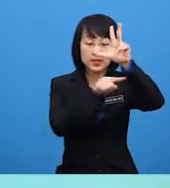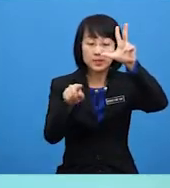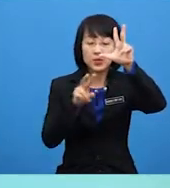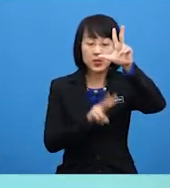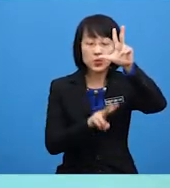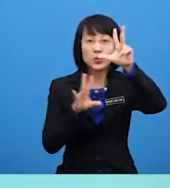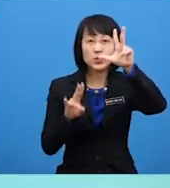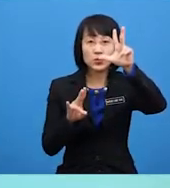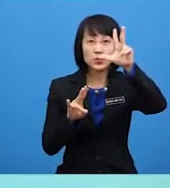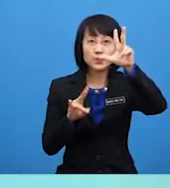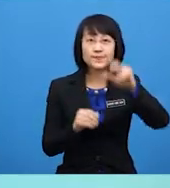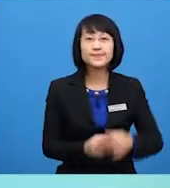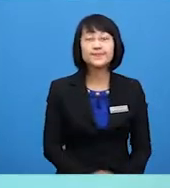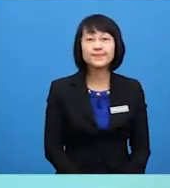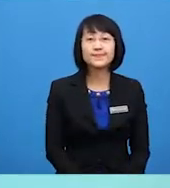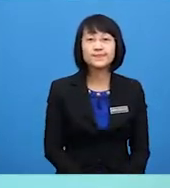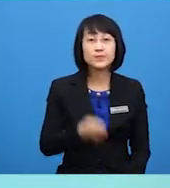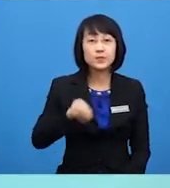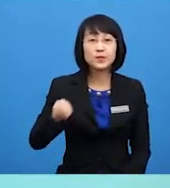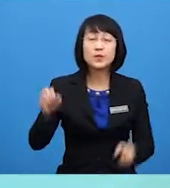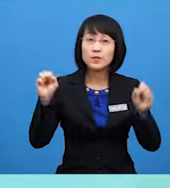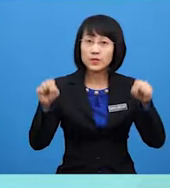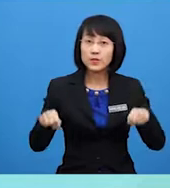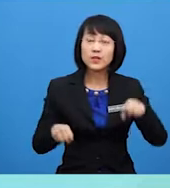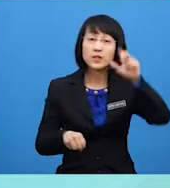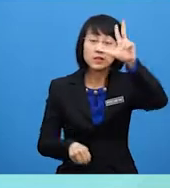3/27. Murid-murid, bolehkah